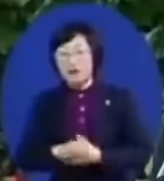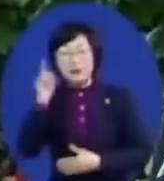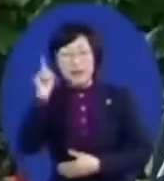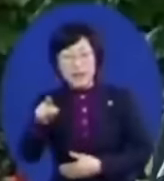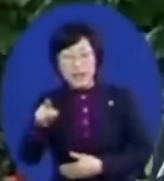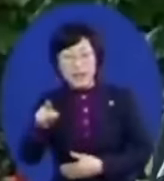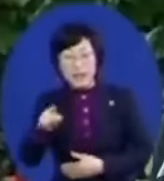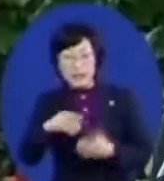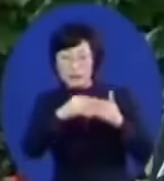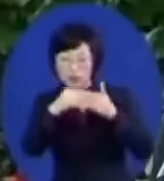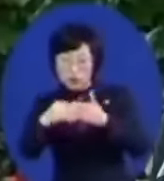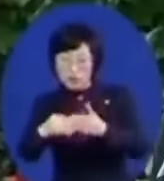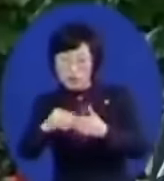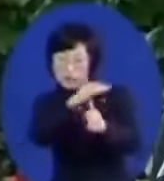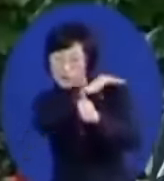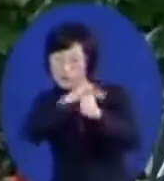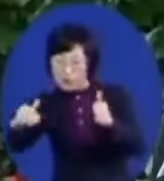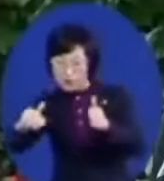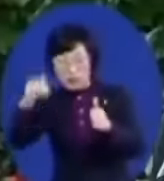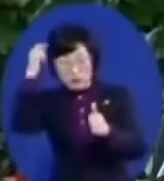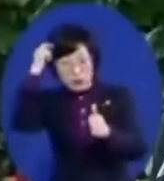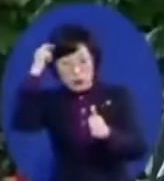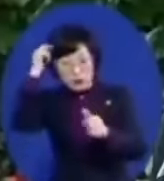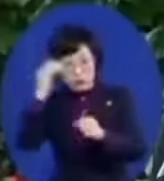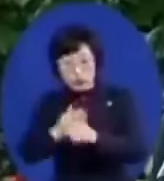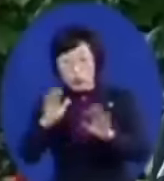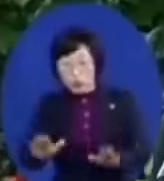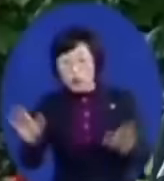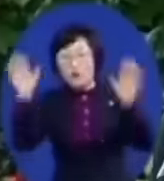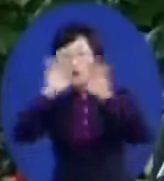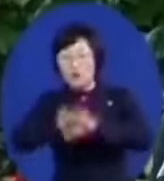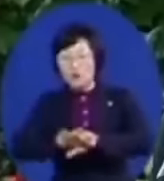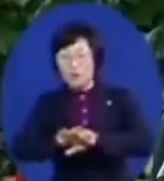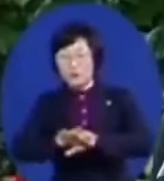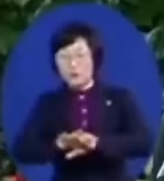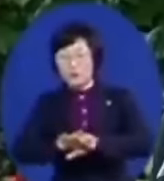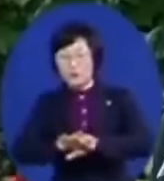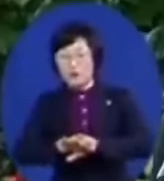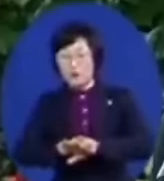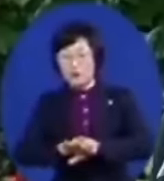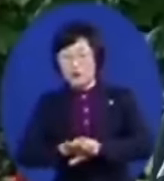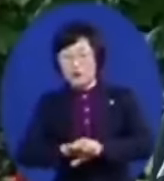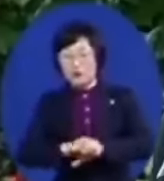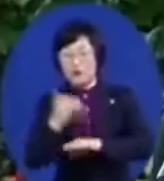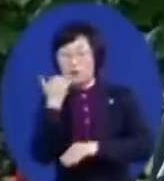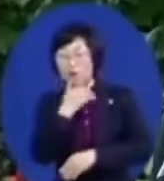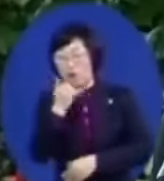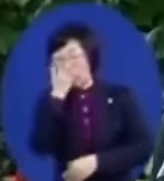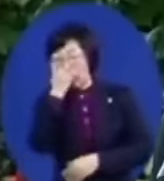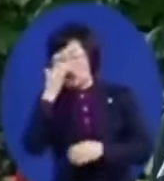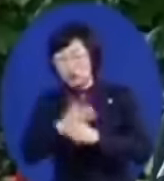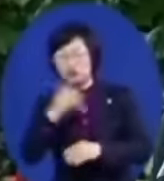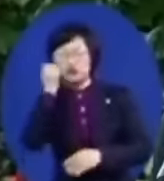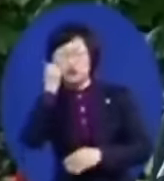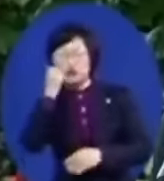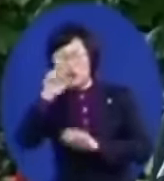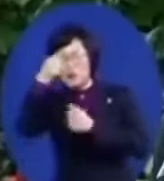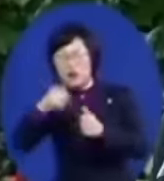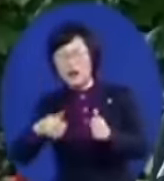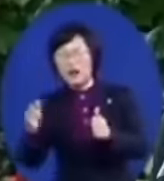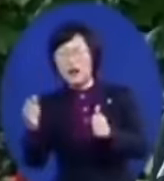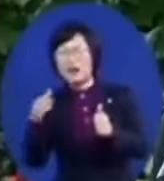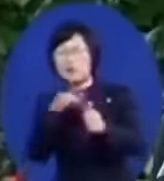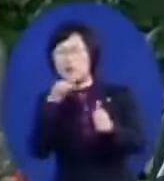끌려나가서 참령을 다해야 될 것인데 오늘 저녁에 밤에 훌훌 자고 있는데 누가 와서 발로서 내 꼬리를 콕